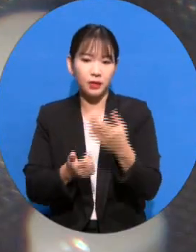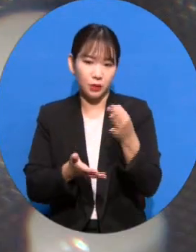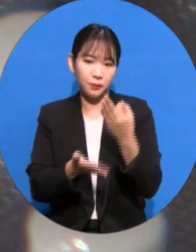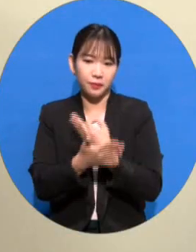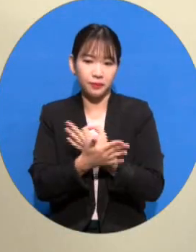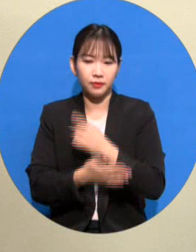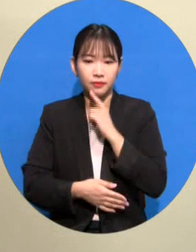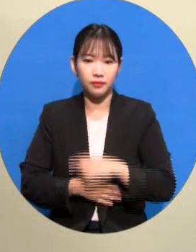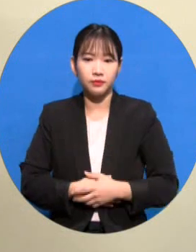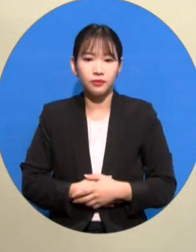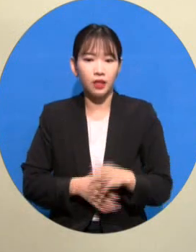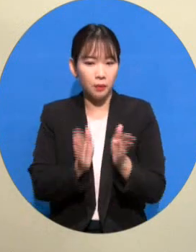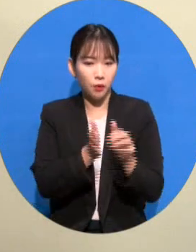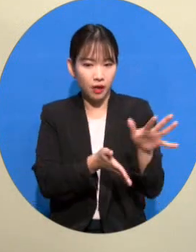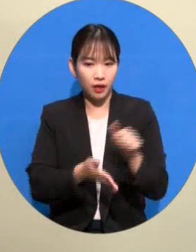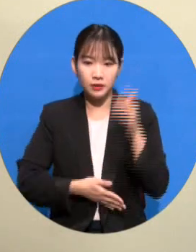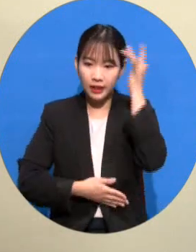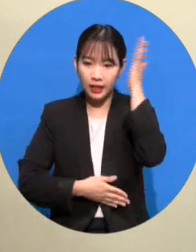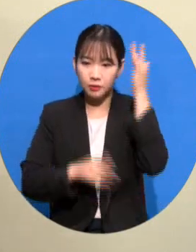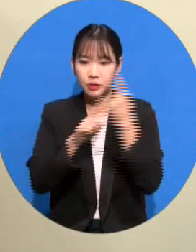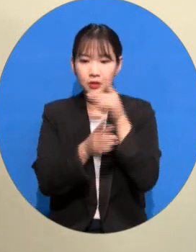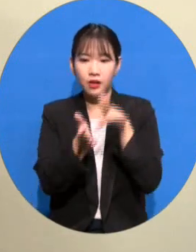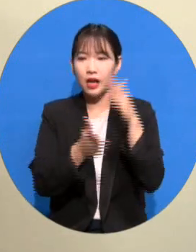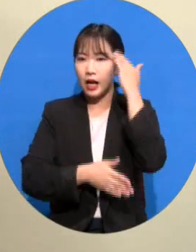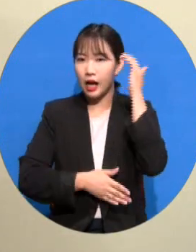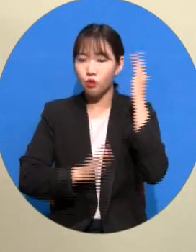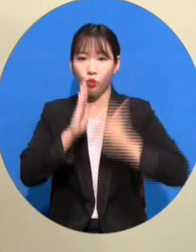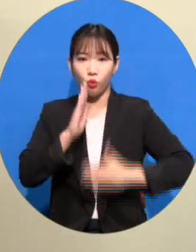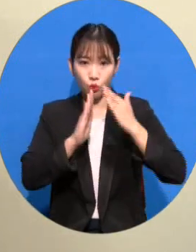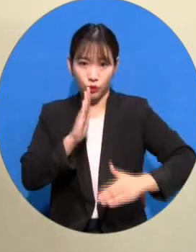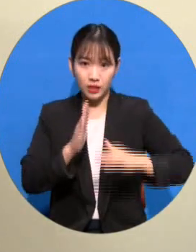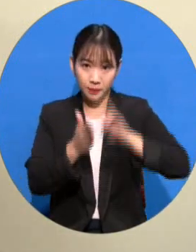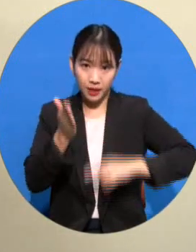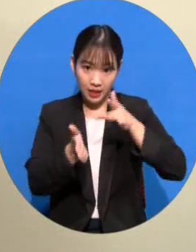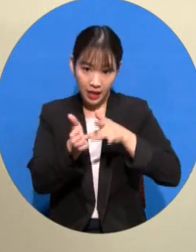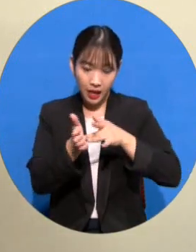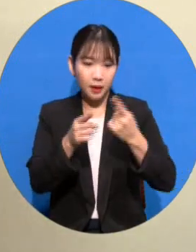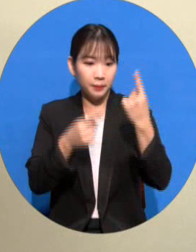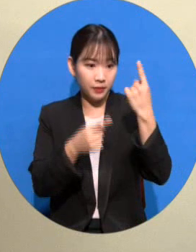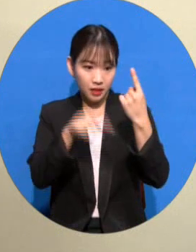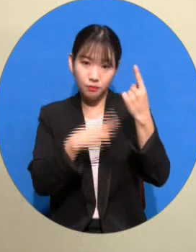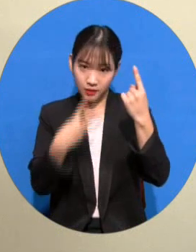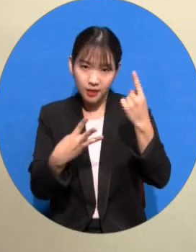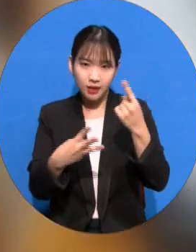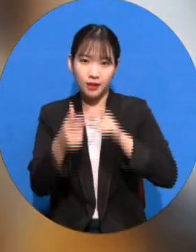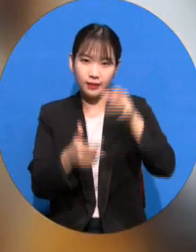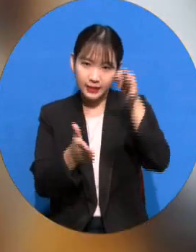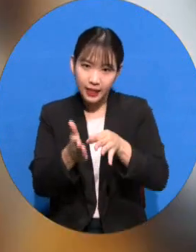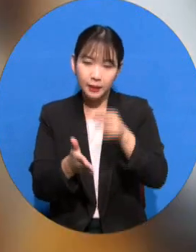겁니다. 이들은 몰래 들여온 탈모 치료제를 국내 정식 유통되는 약들보다 약 3분의 1 정도 싼 값에